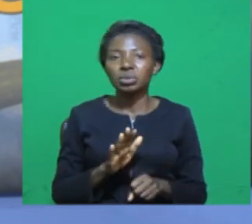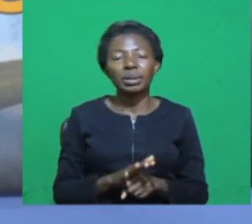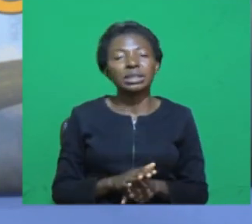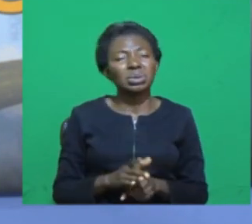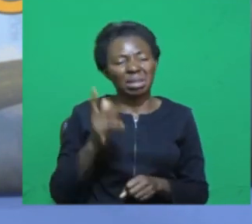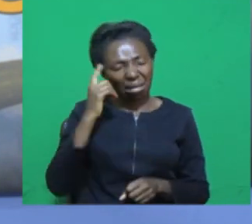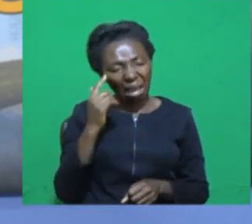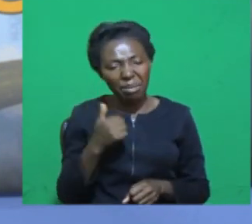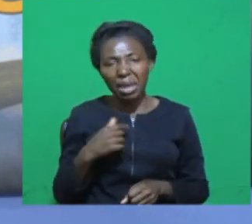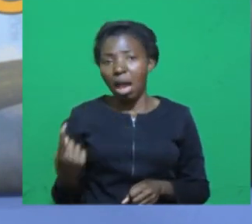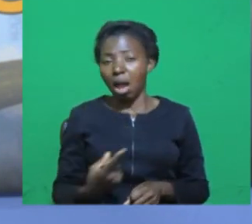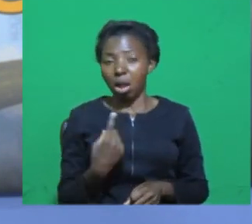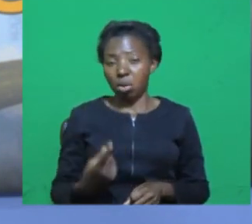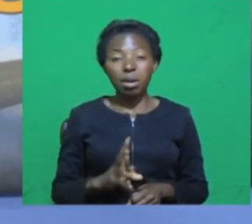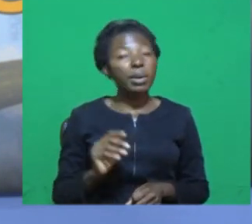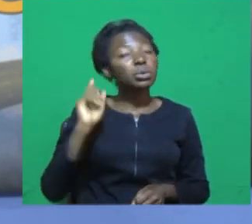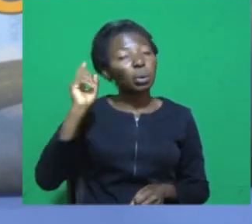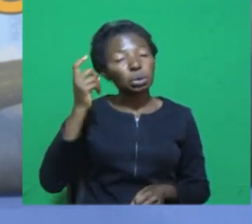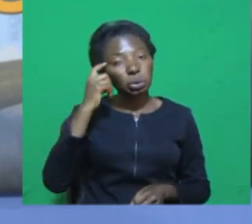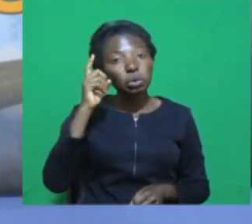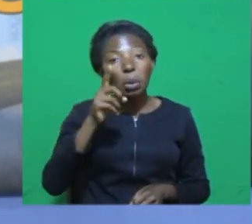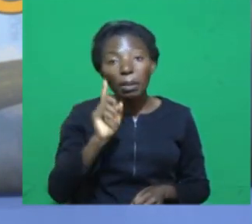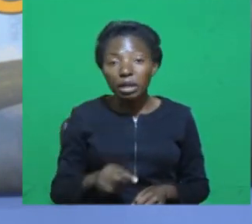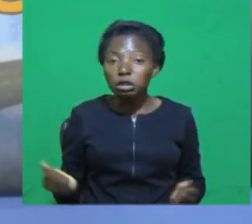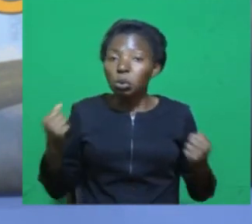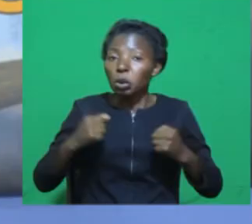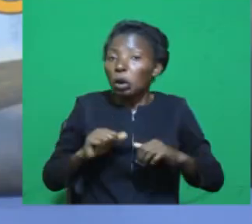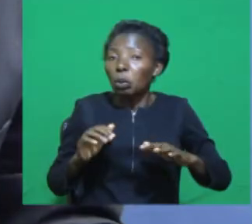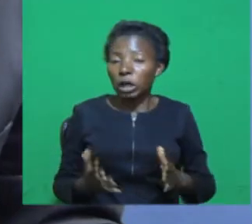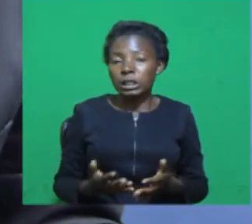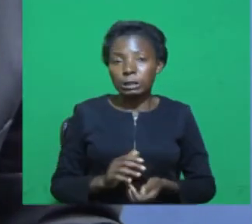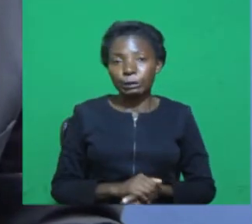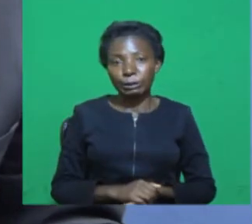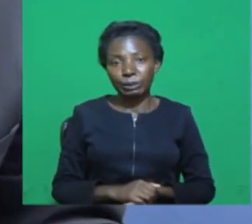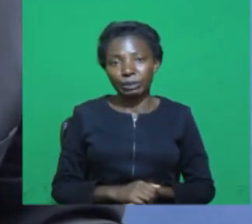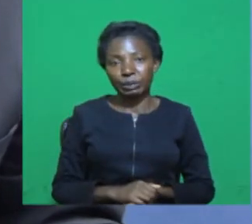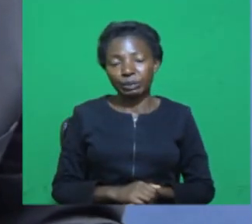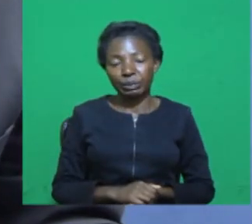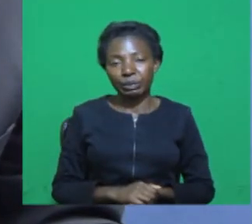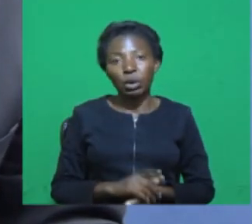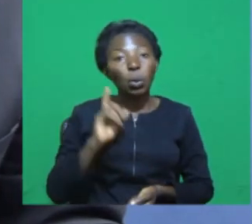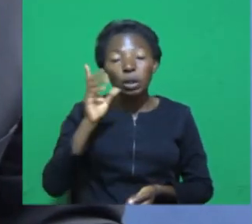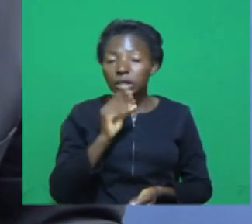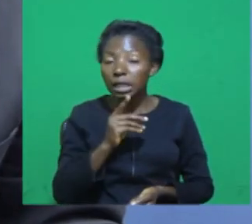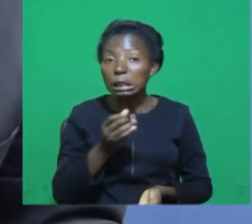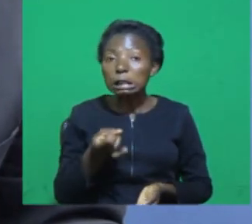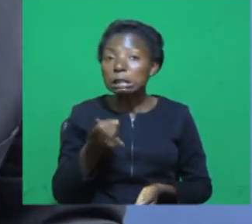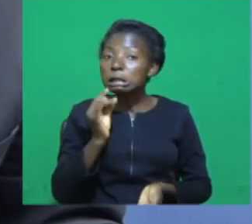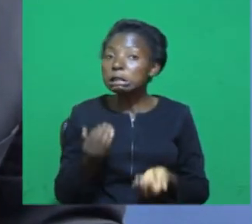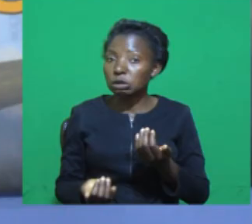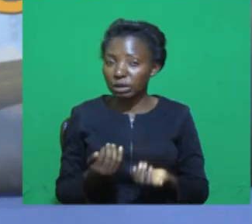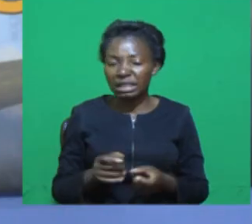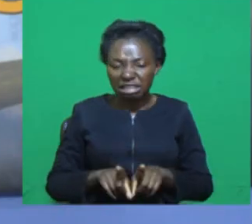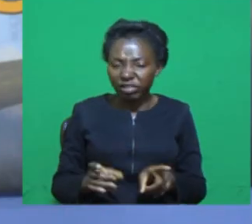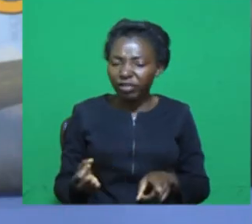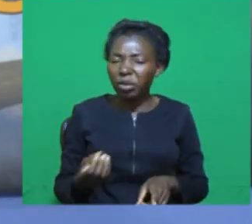mega pairi. Mwari anotoziva kuti munofana kupfeka. Mukunzwa here zvikuudzwa vana vaMwari? Muona kuti zvasiyana